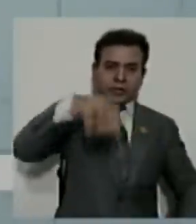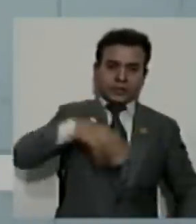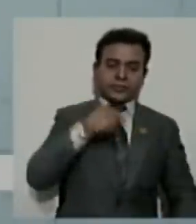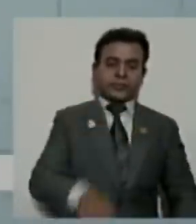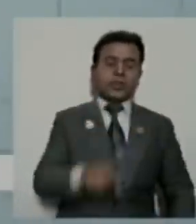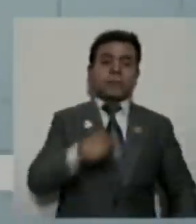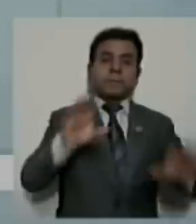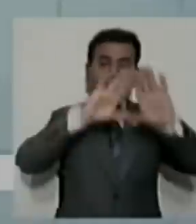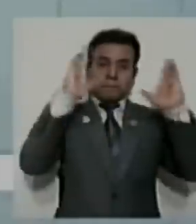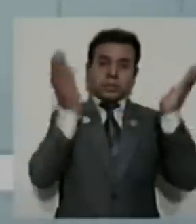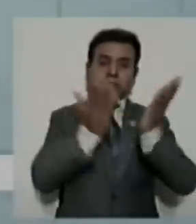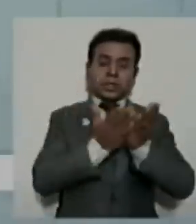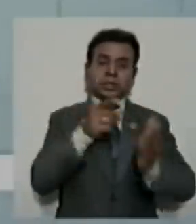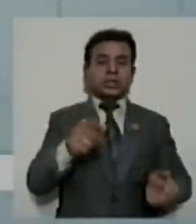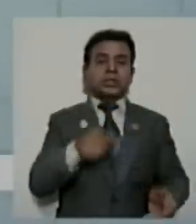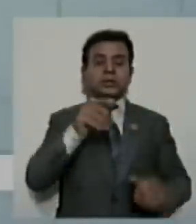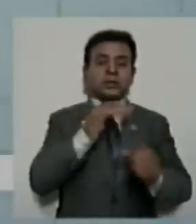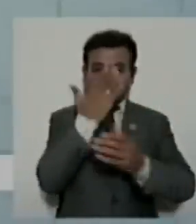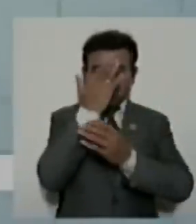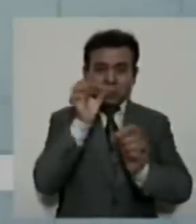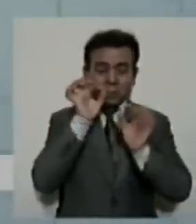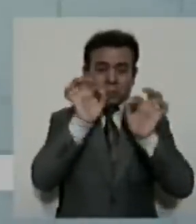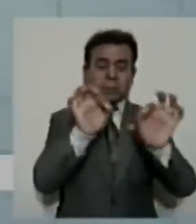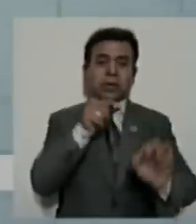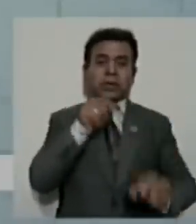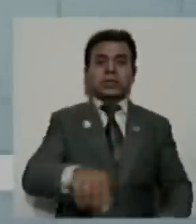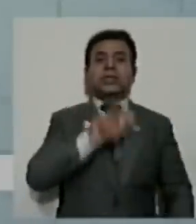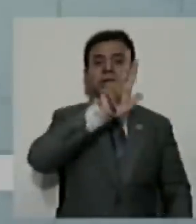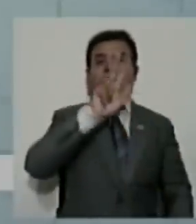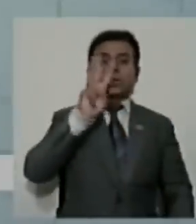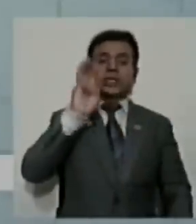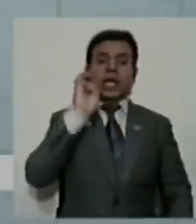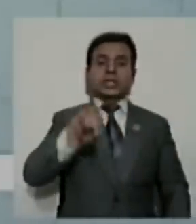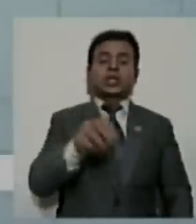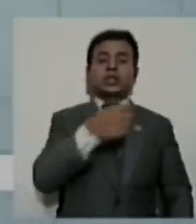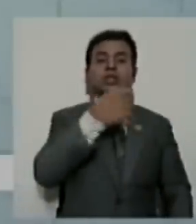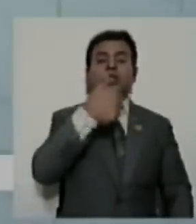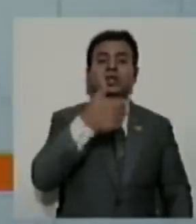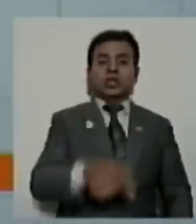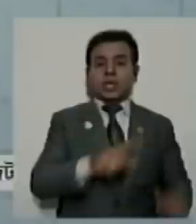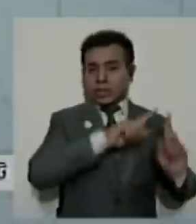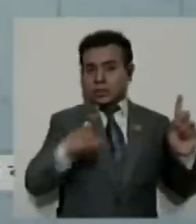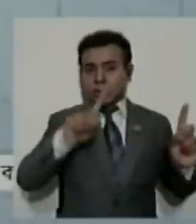23,97,216 জন। 24 ঘন্টায় মৃত্যুবরণ করেছেন 5,109 জন এবং এ পর্যন্ত